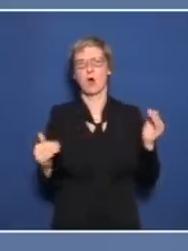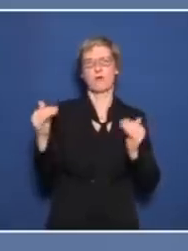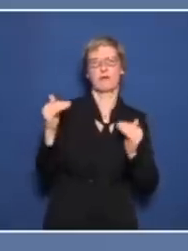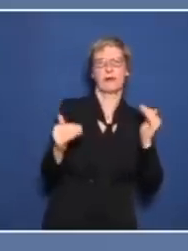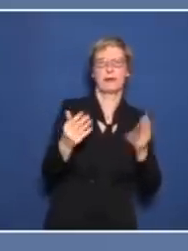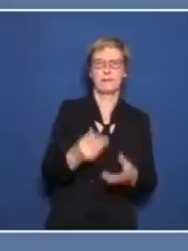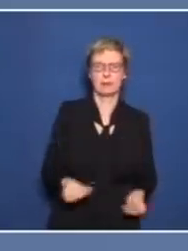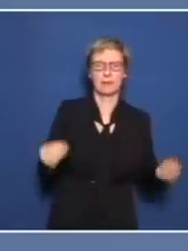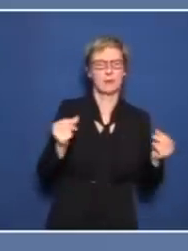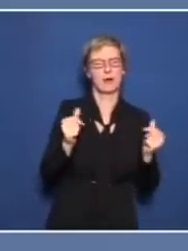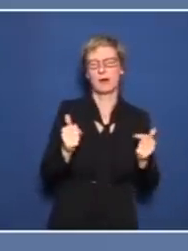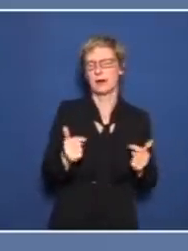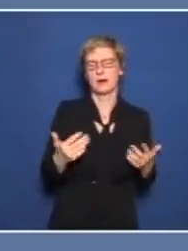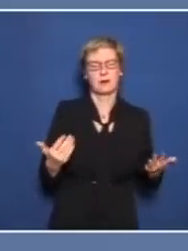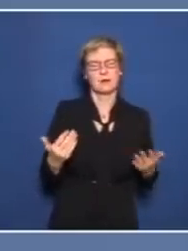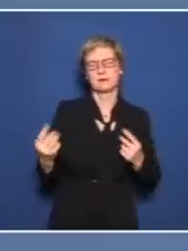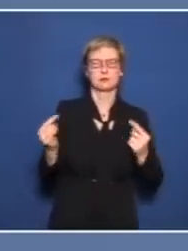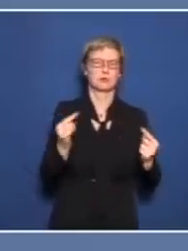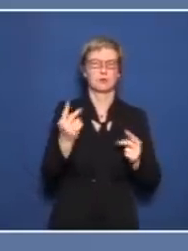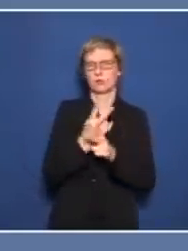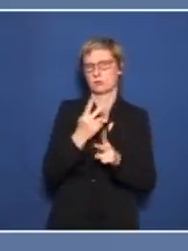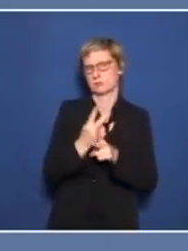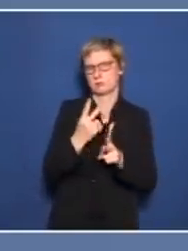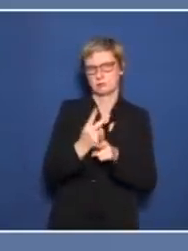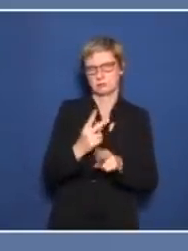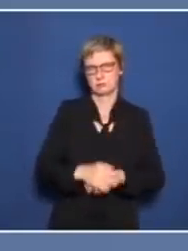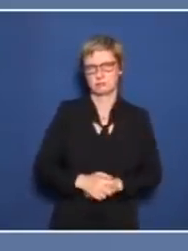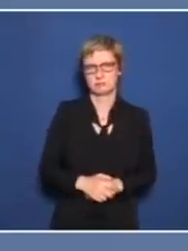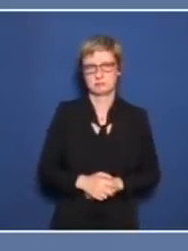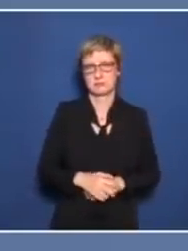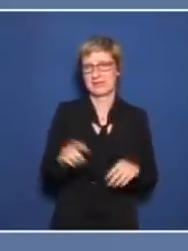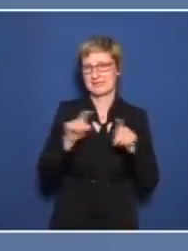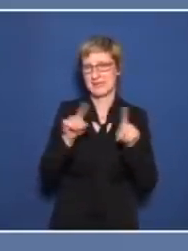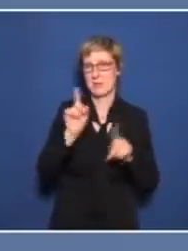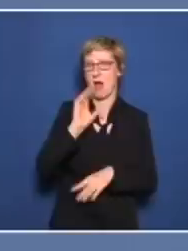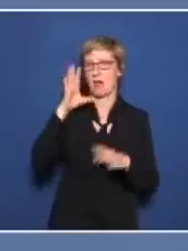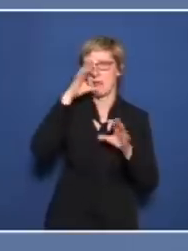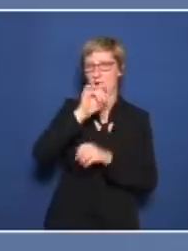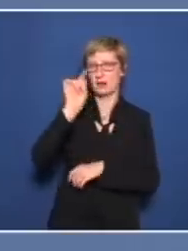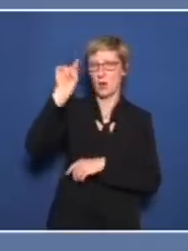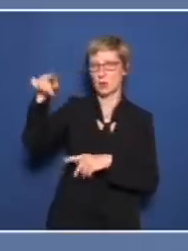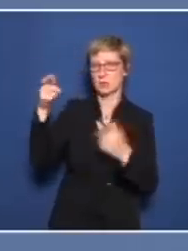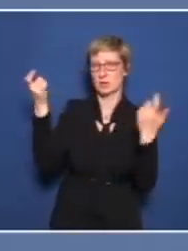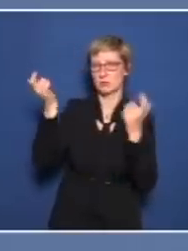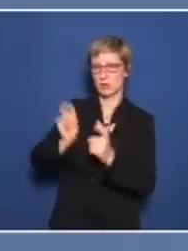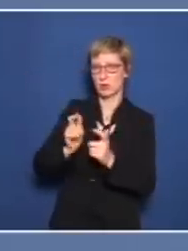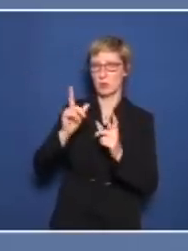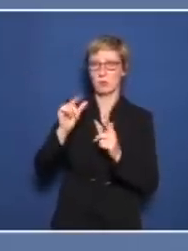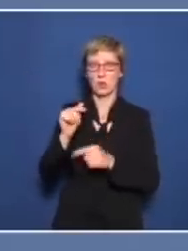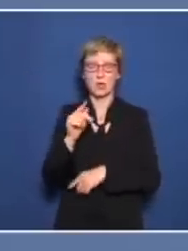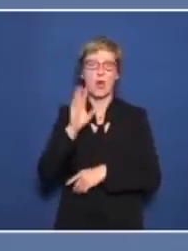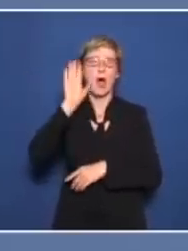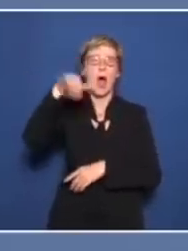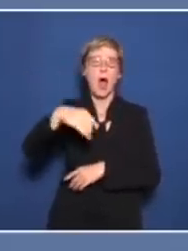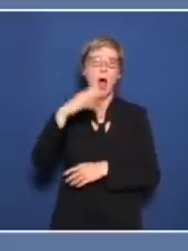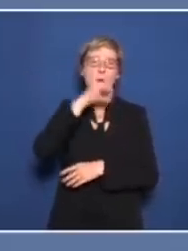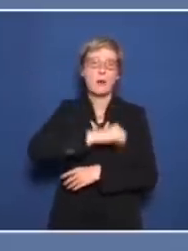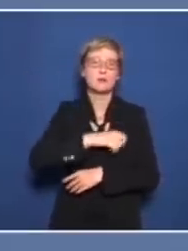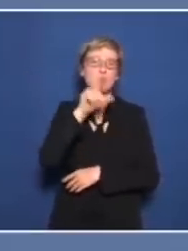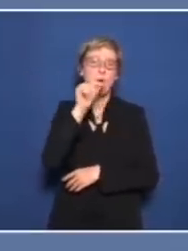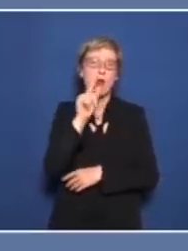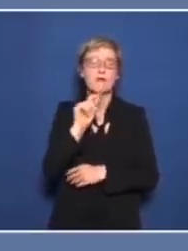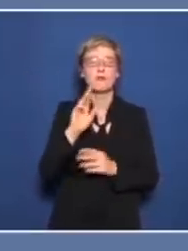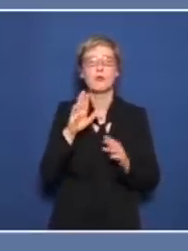doch, das haben wir ja immer gesagt, die nächtliche Ausgangsbeschränkung hat ja nicht zum Hauptziel, dass nachts um 11 jemand nicht alleine mit